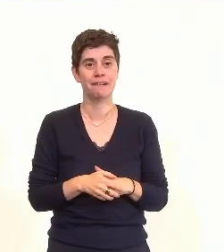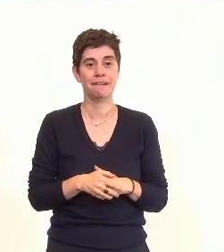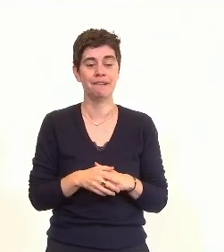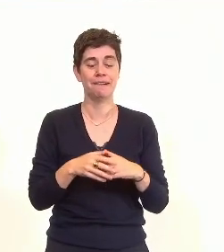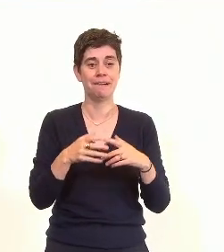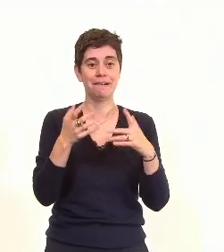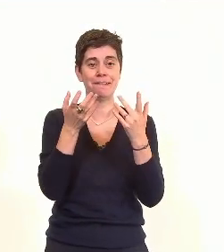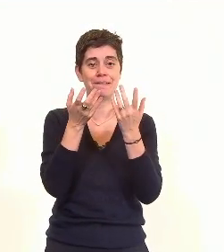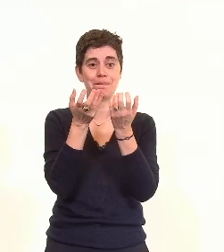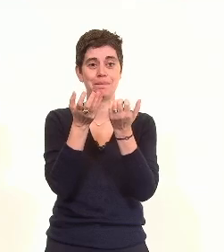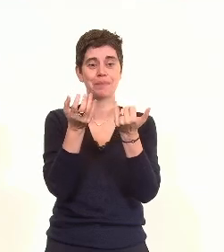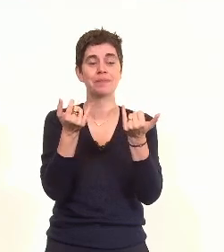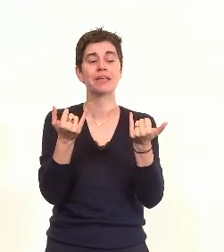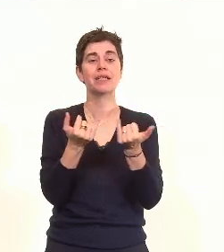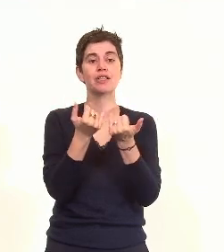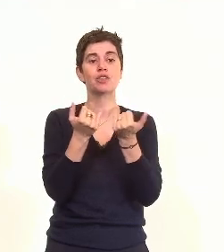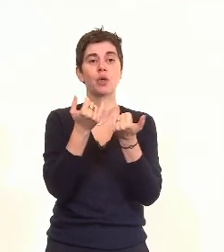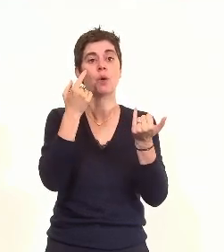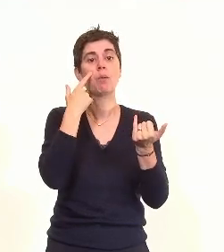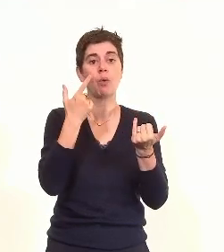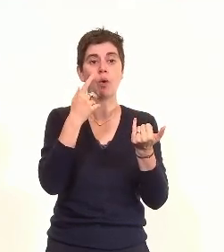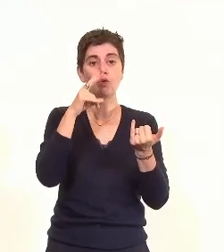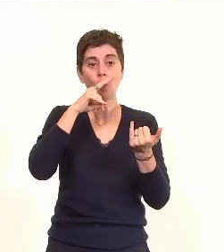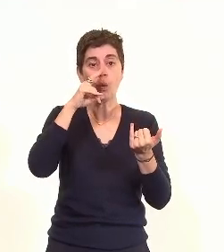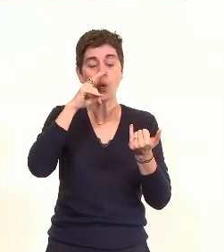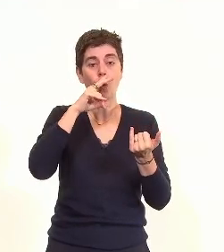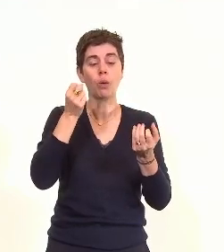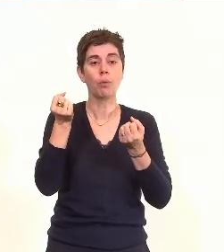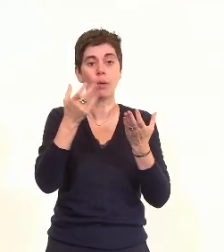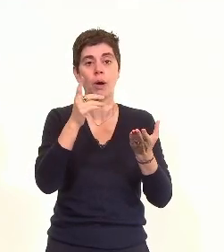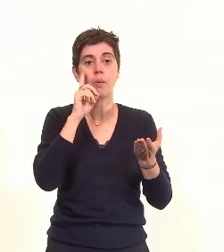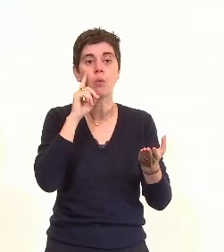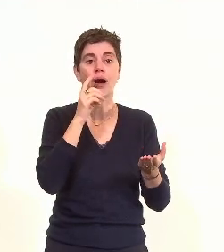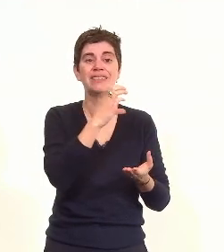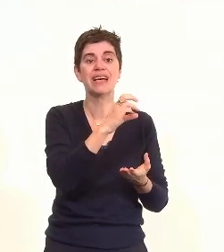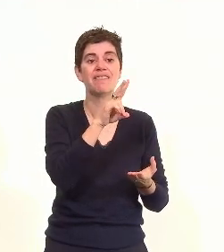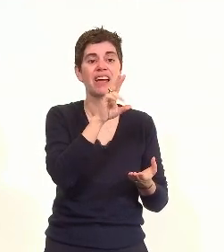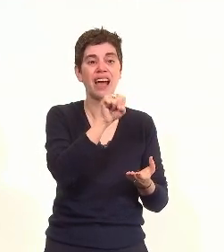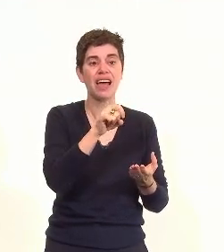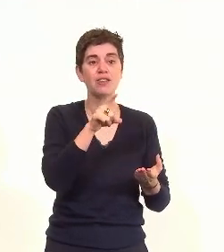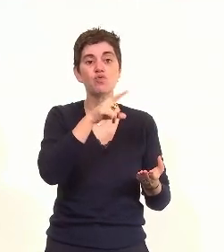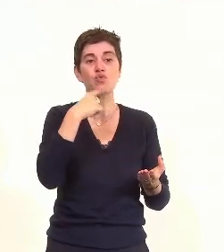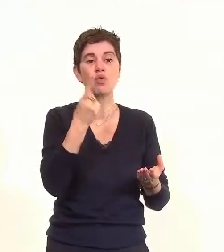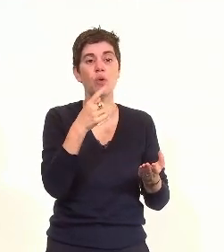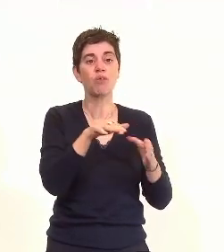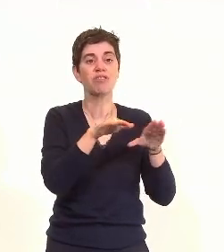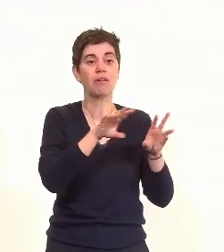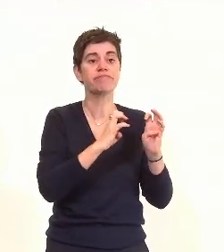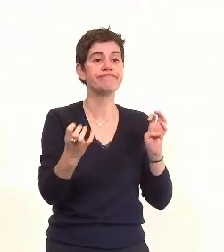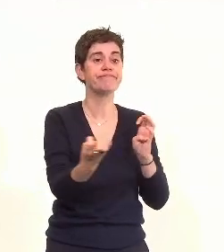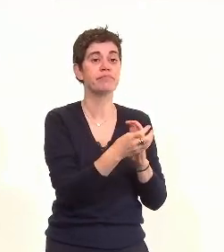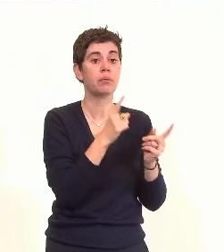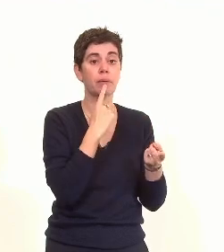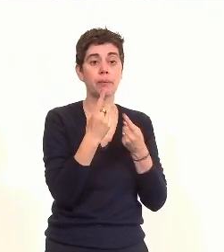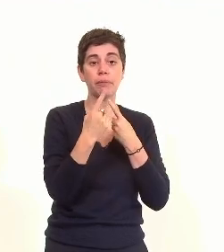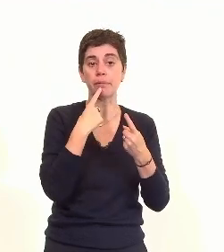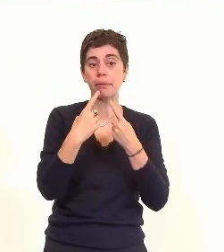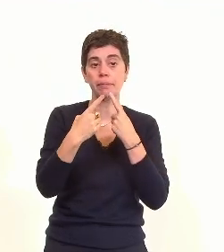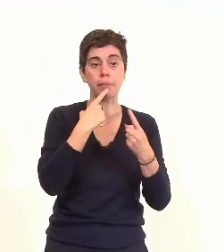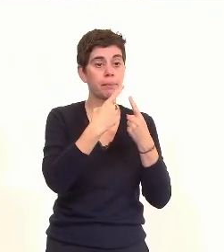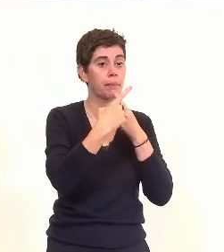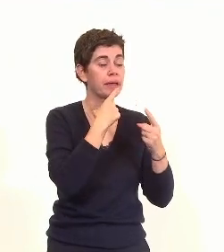approcher les choses de façon ludique, pour ne pas faire justement ce qui se fait en CVS avec tout le monde autour d'une table et juste parler en fait. C'est pour pouvoir aller vers